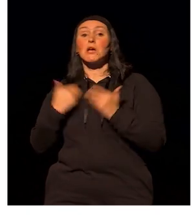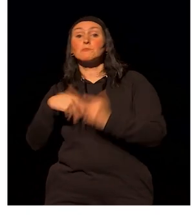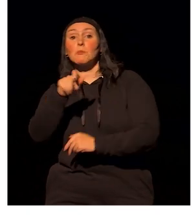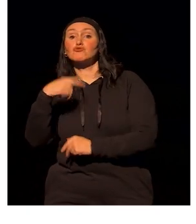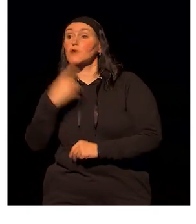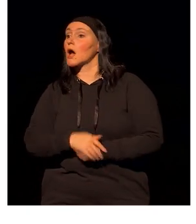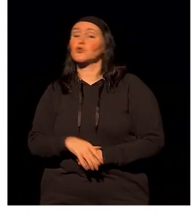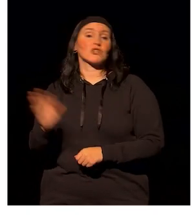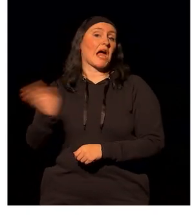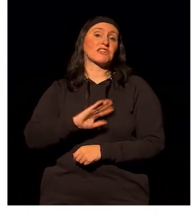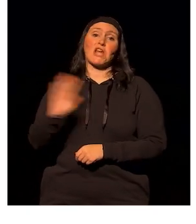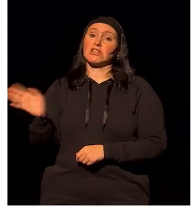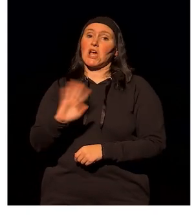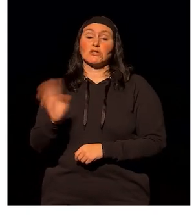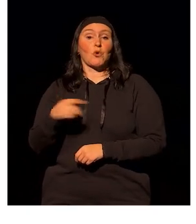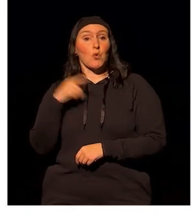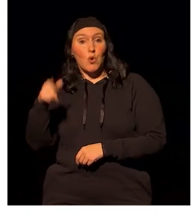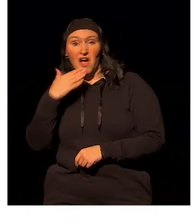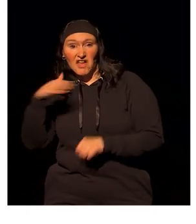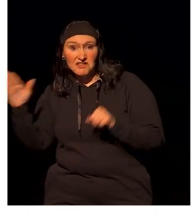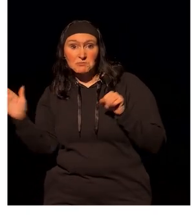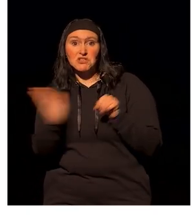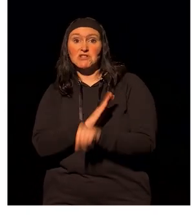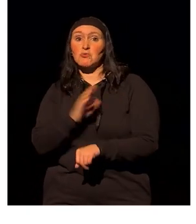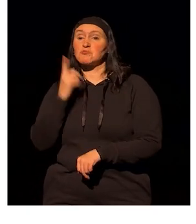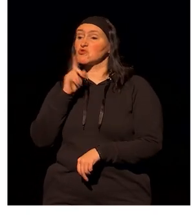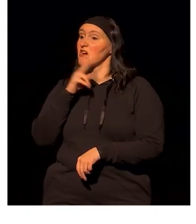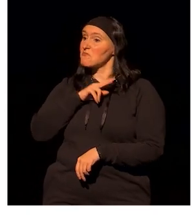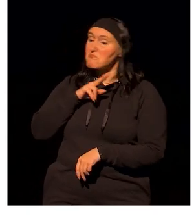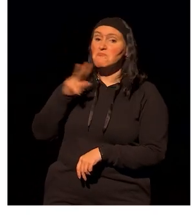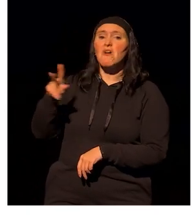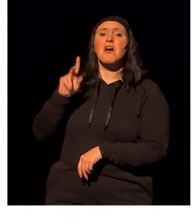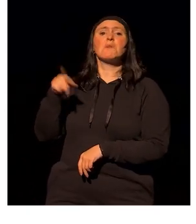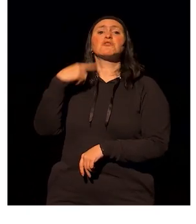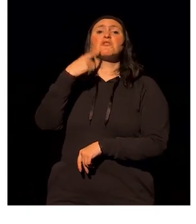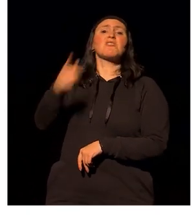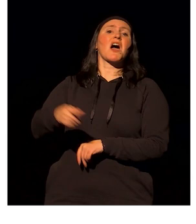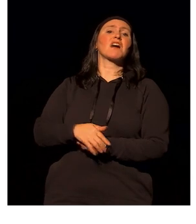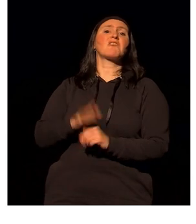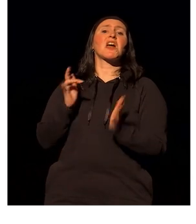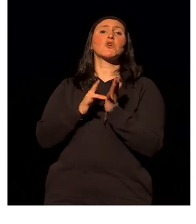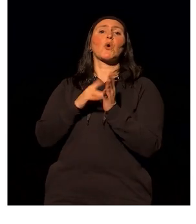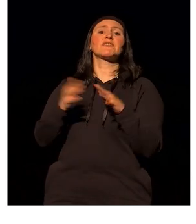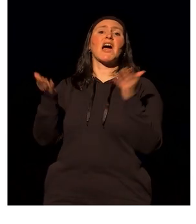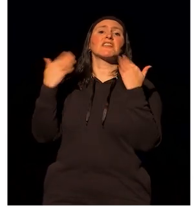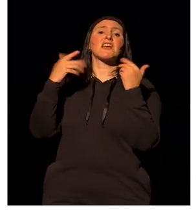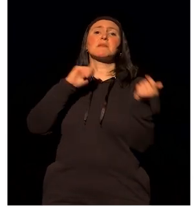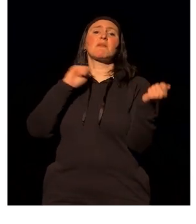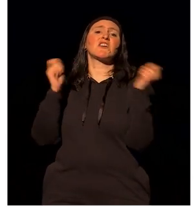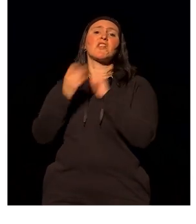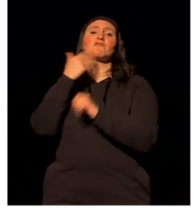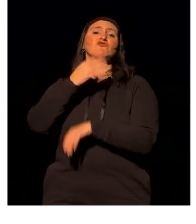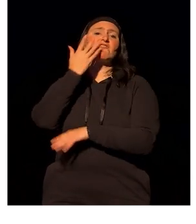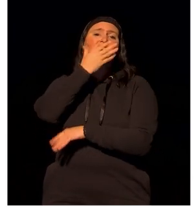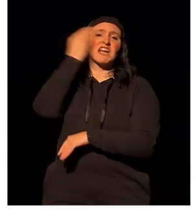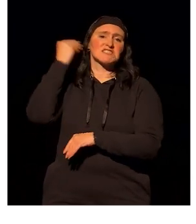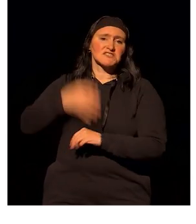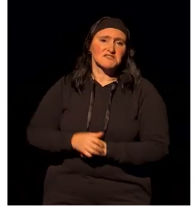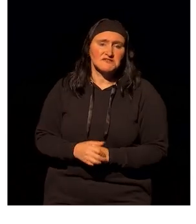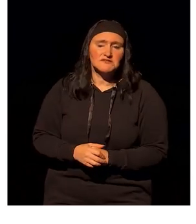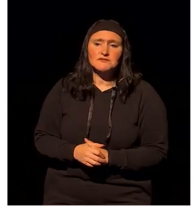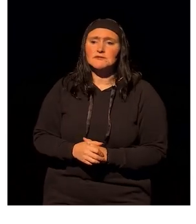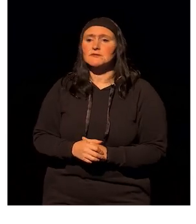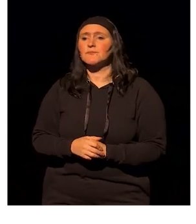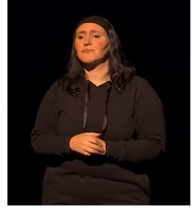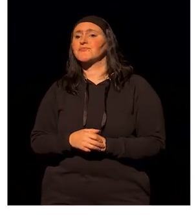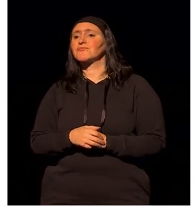ihr sagt, das müssen wir den Antisemitismus angucken, aber ihr sagt es nur, weil ihr den Klimawandel vergessen wollt oder weil ihr